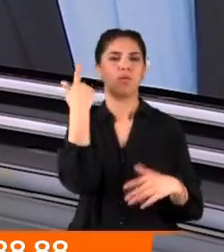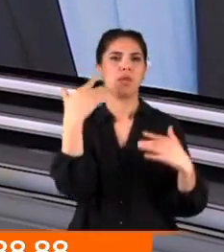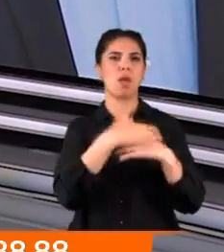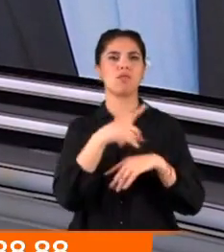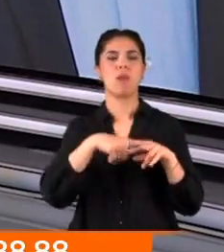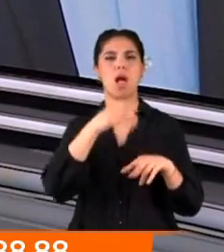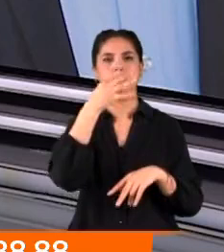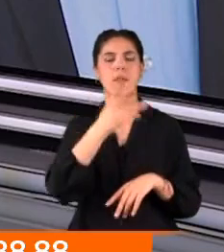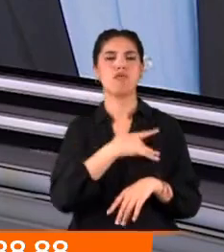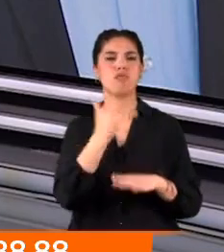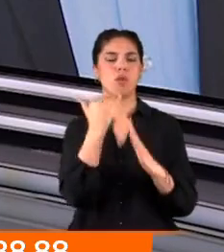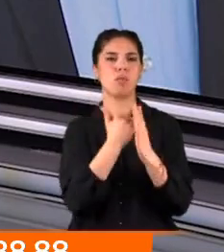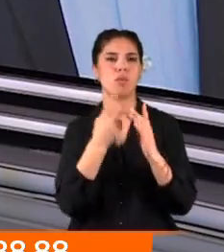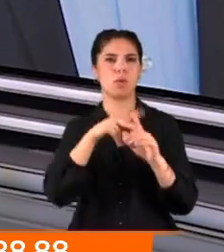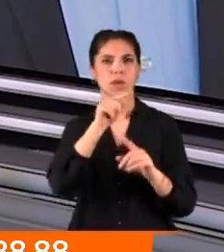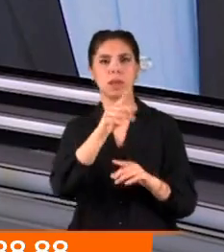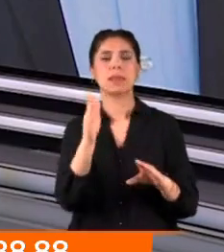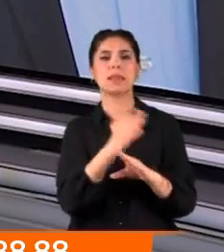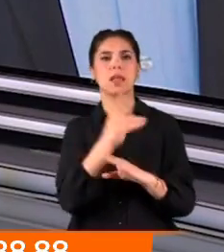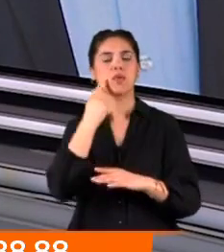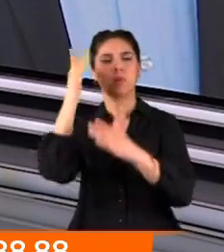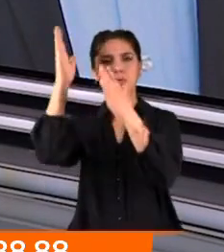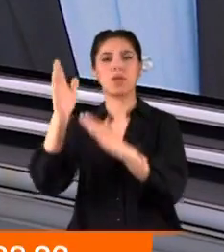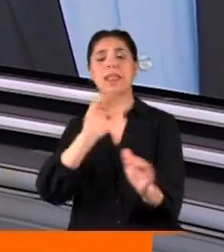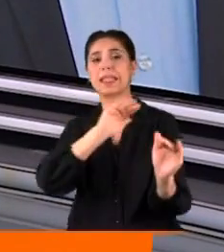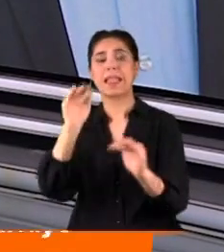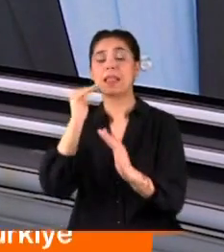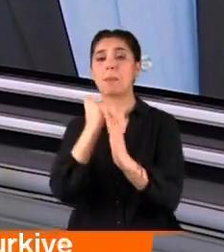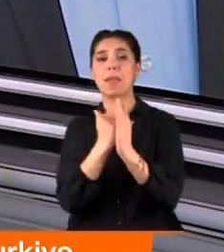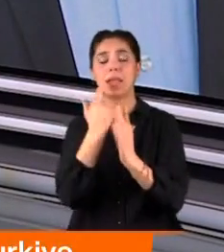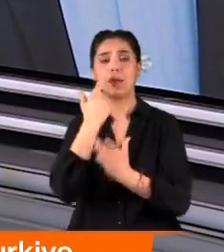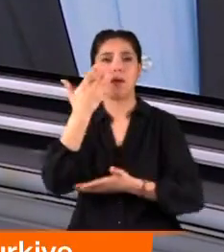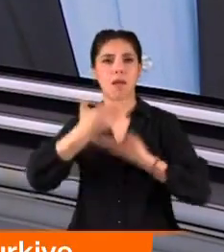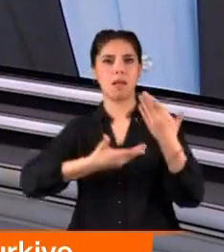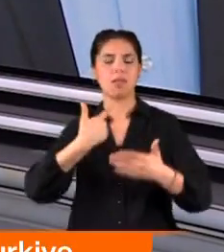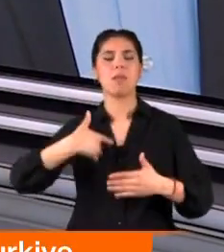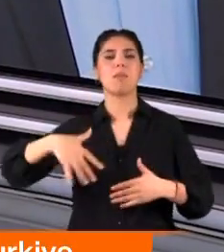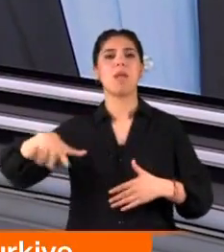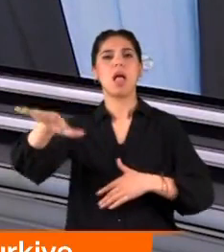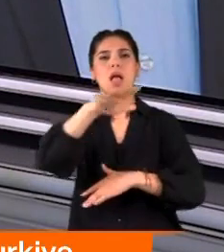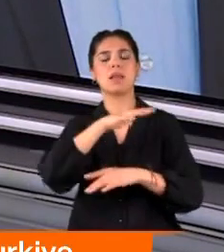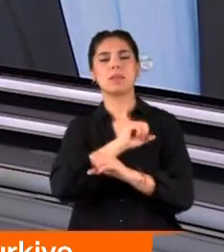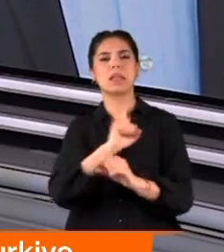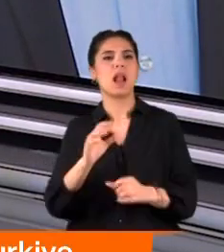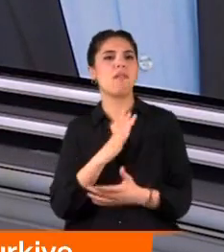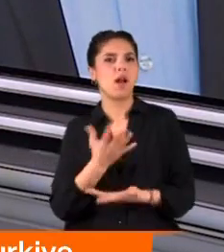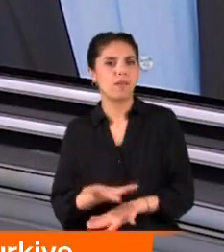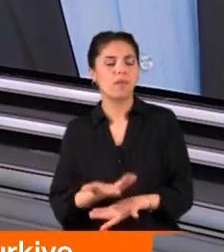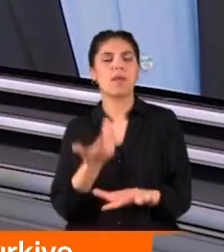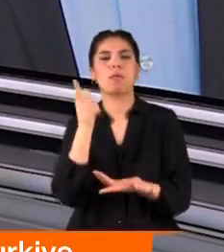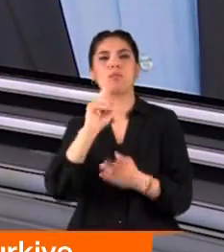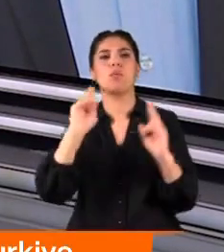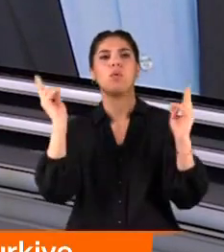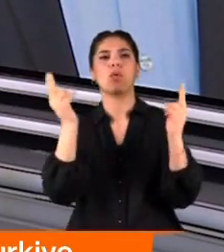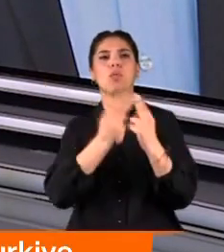A Haber'de canlı yayına çıktı. Neden Erdoğan'ı desteklediğini anlattı. Etrafımız ateş çemberi dedi ve devam etti.